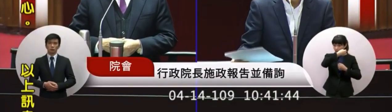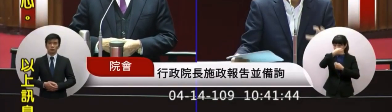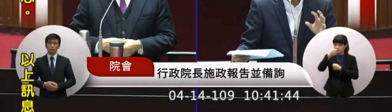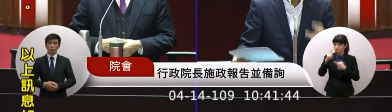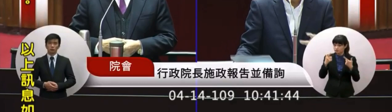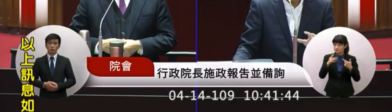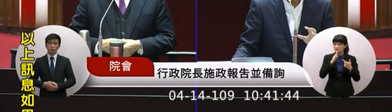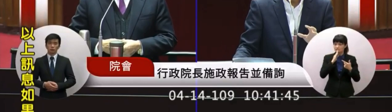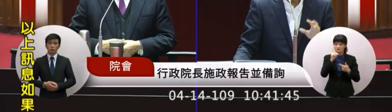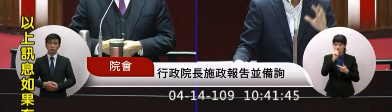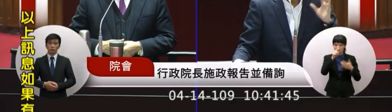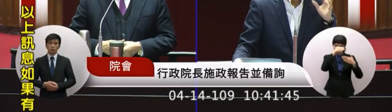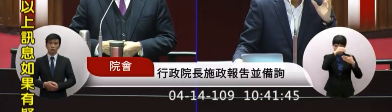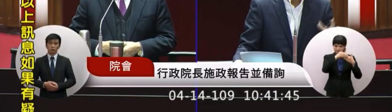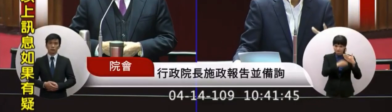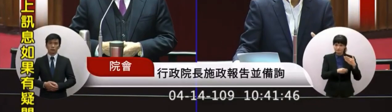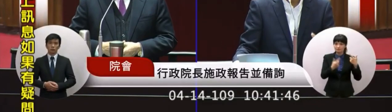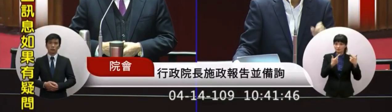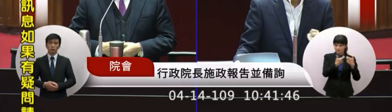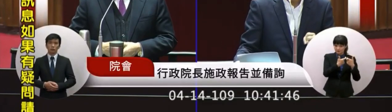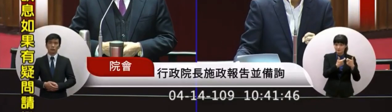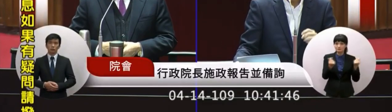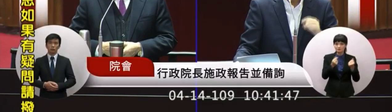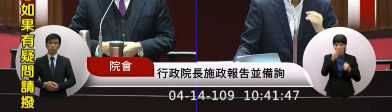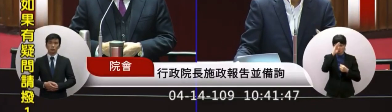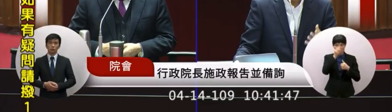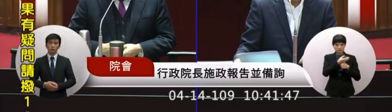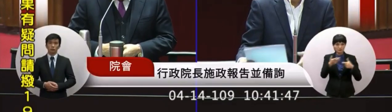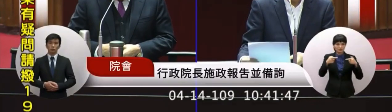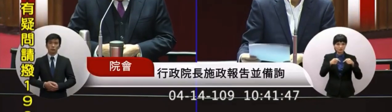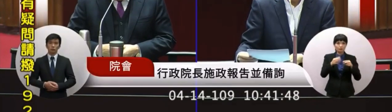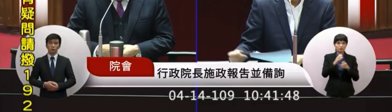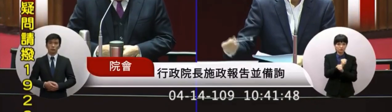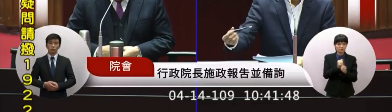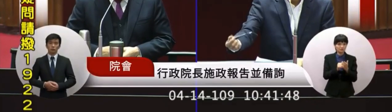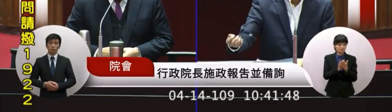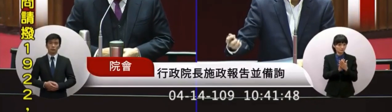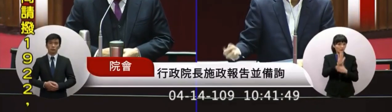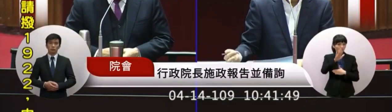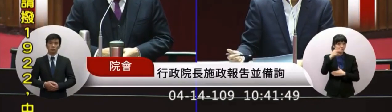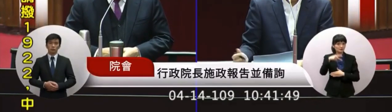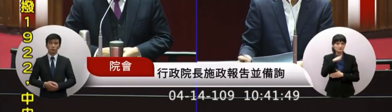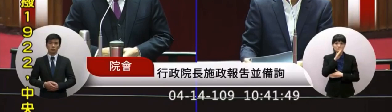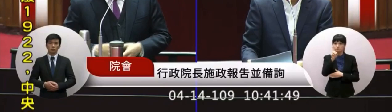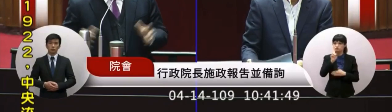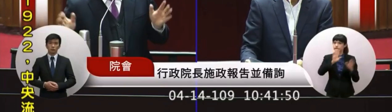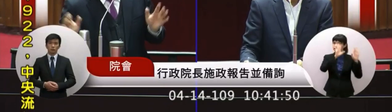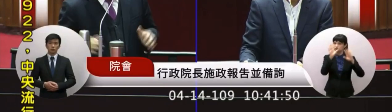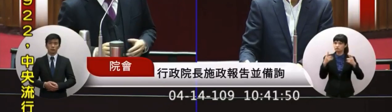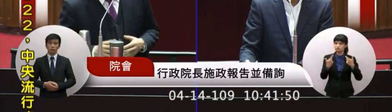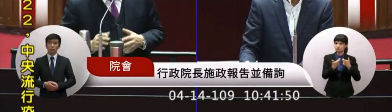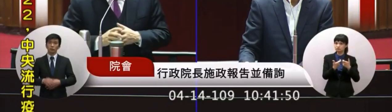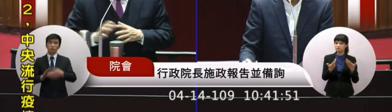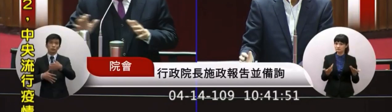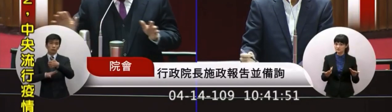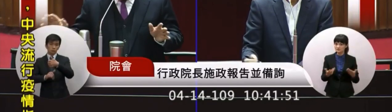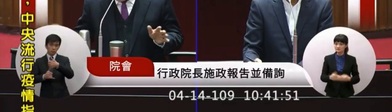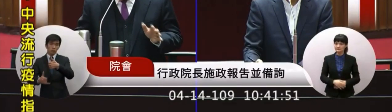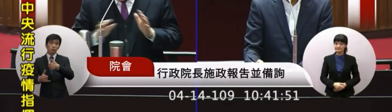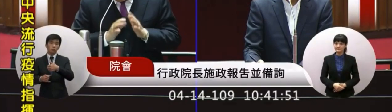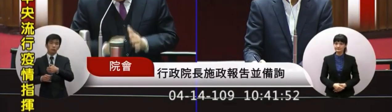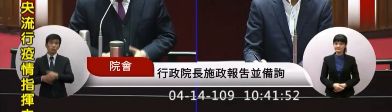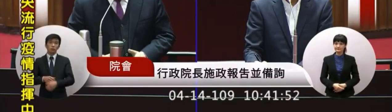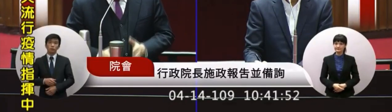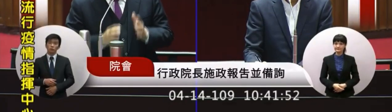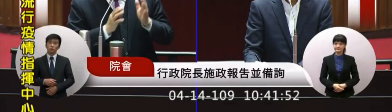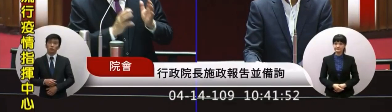些条件满足后，像是疫情缓和后，还是哪些条件，是不是就教一下院长？ 这个委员，我们相